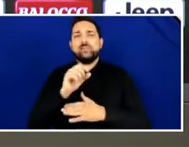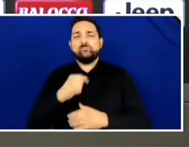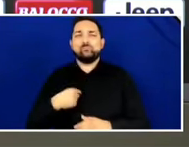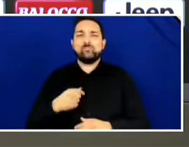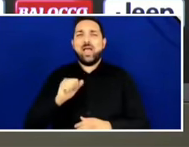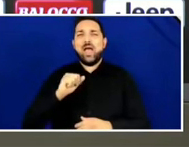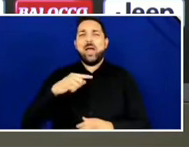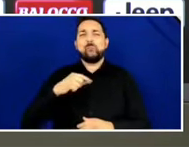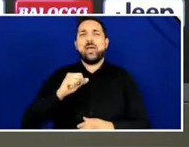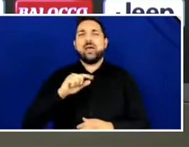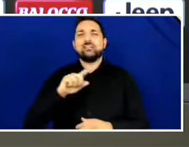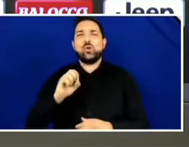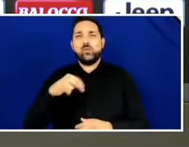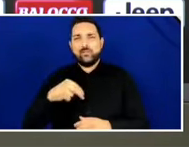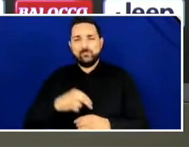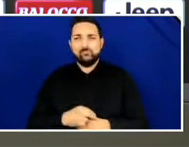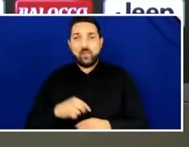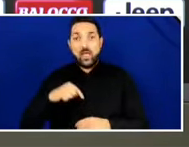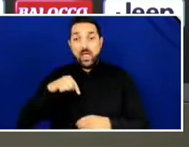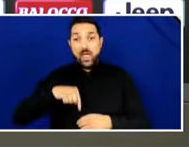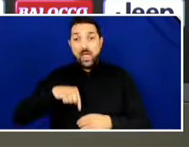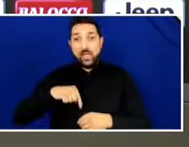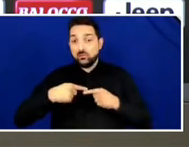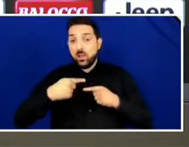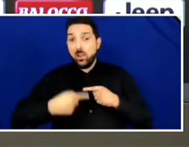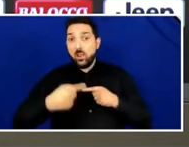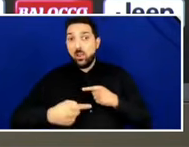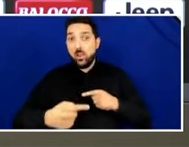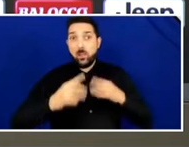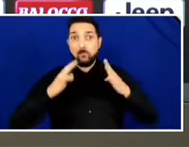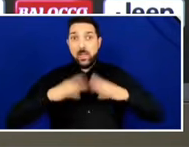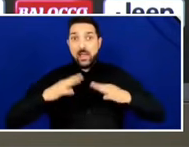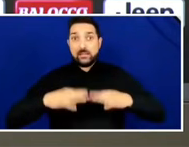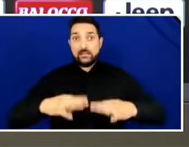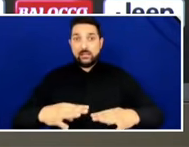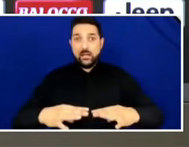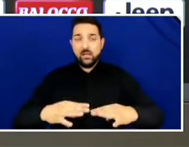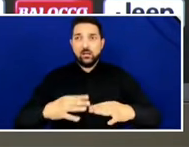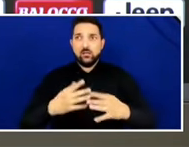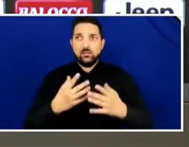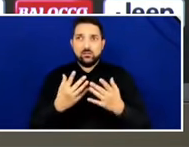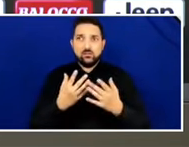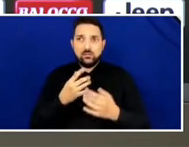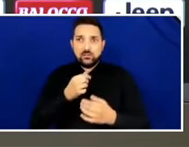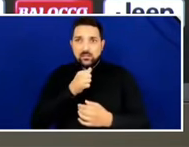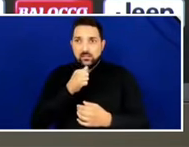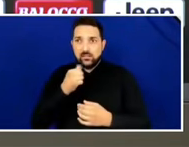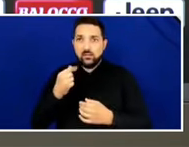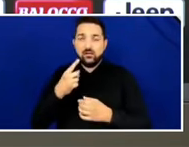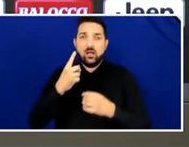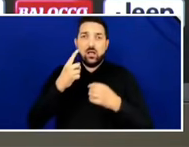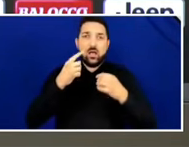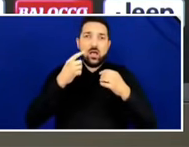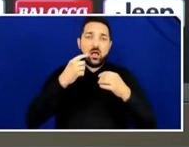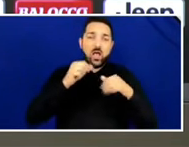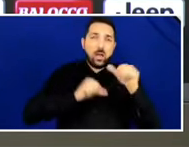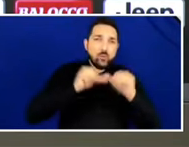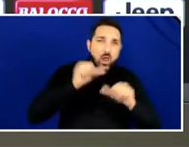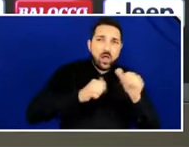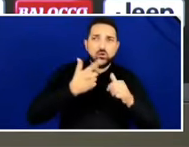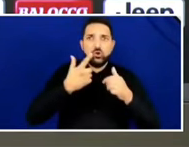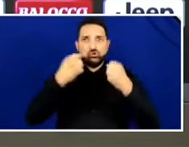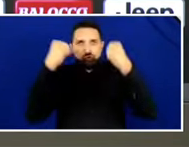c'è un ciclo di partite le chiedo se Recupera qualcuno no tre di campionato una di Champions dei ragazzi che non erano a disposizione in questo